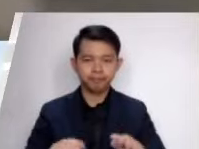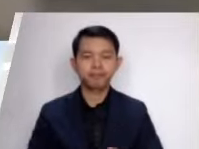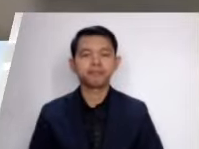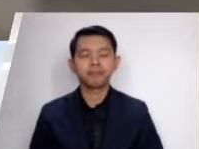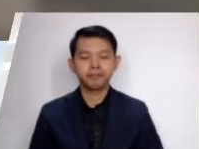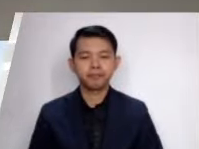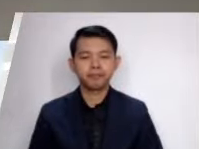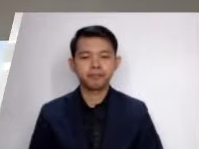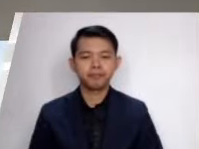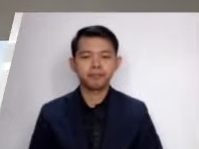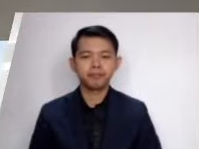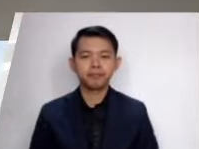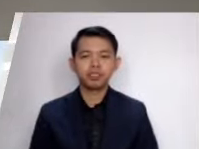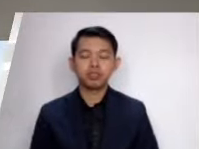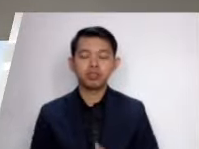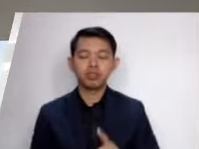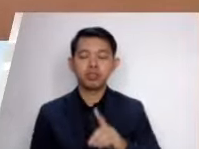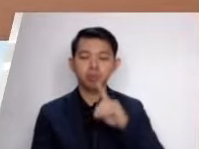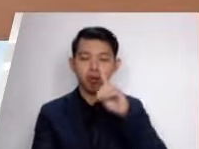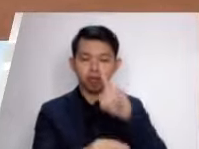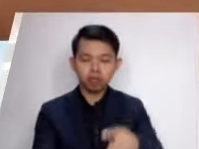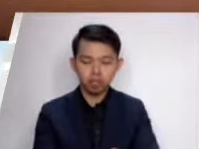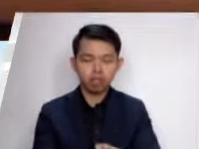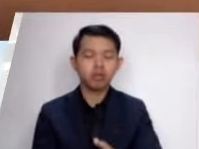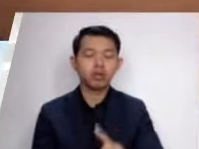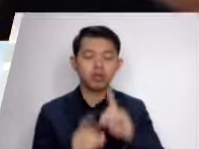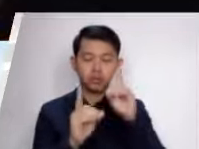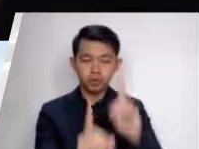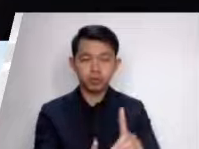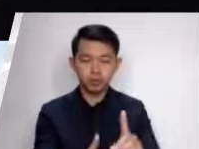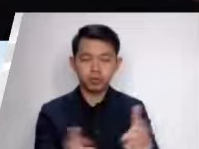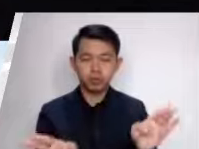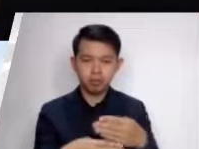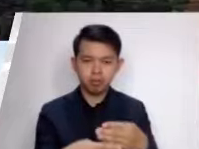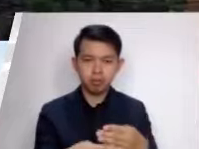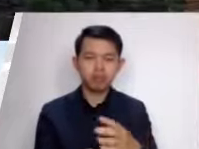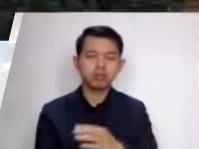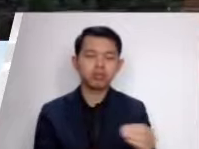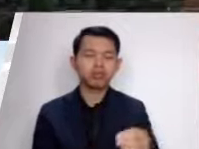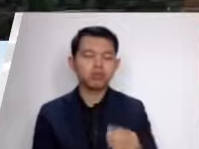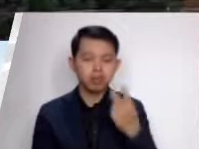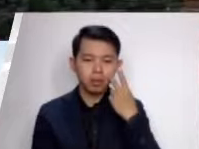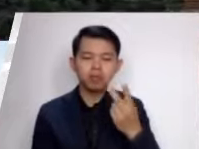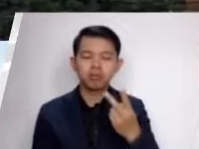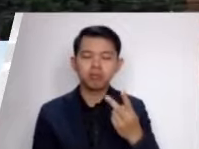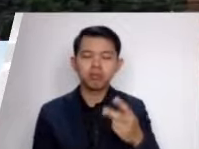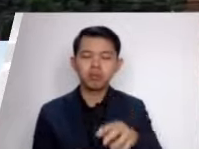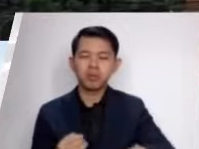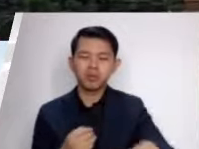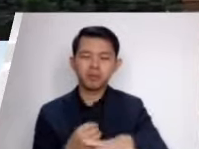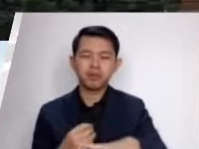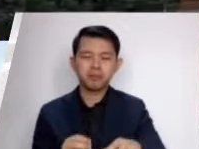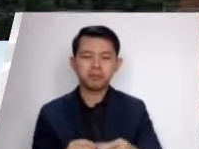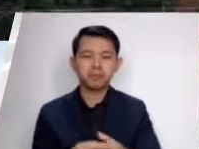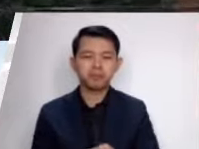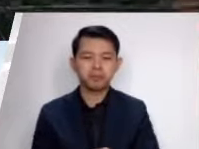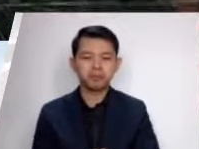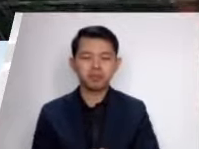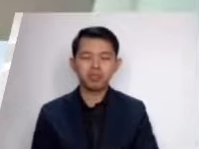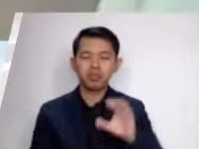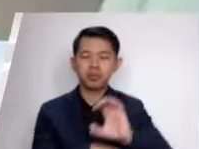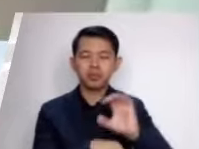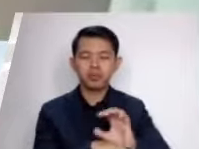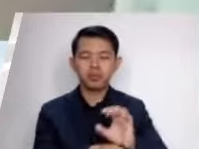mga nagkakalat na mga sobre ng donasyon ang naabutan ng ilang nagtatrabaho sa St. Catherine of Siena Parish Church sa